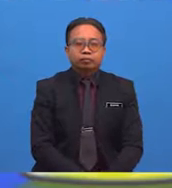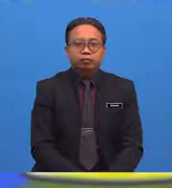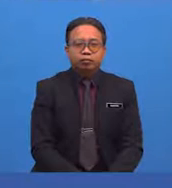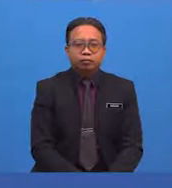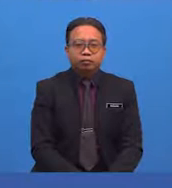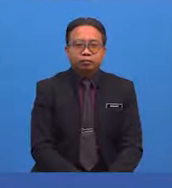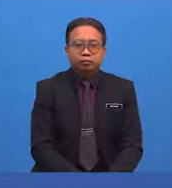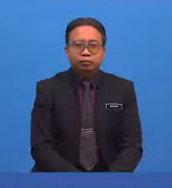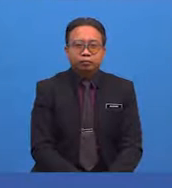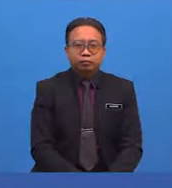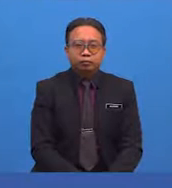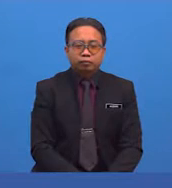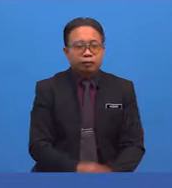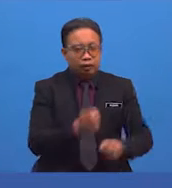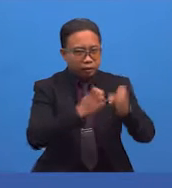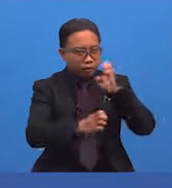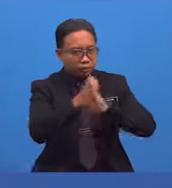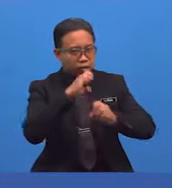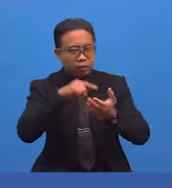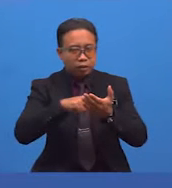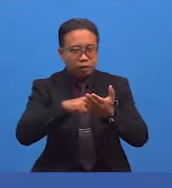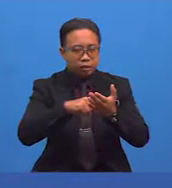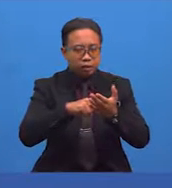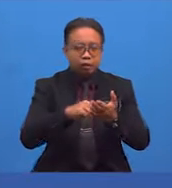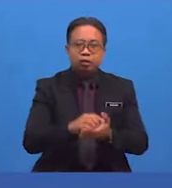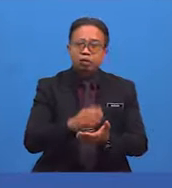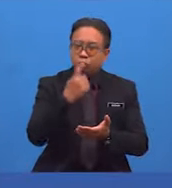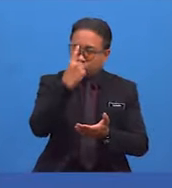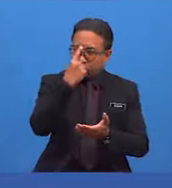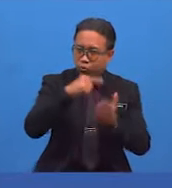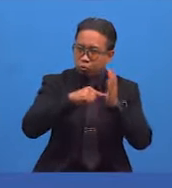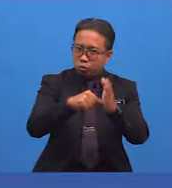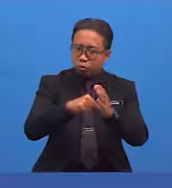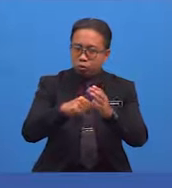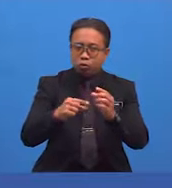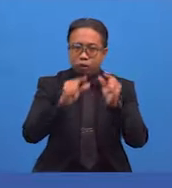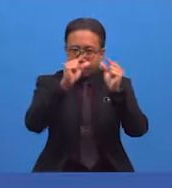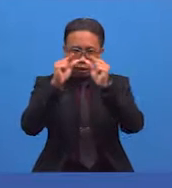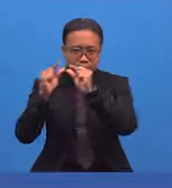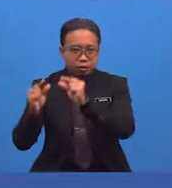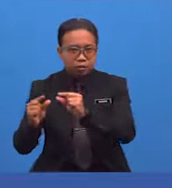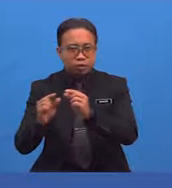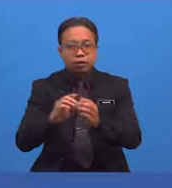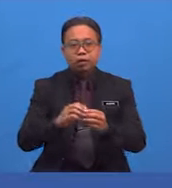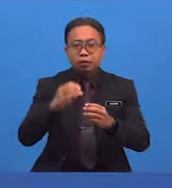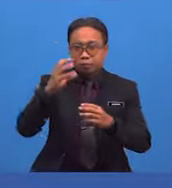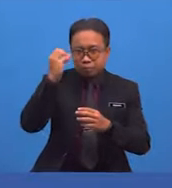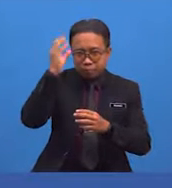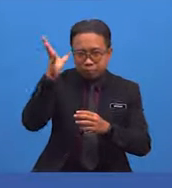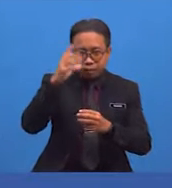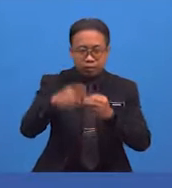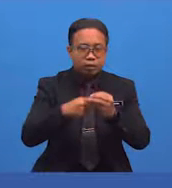Eksperimen ini membuktikan bahawa gas mengembang apabila